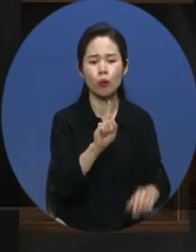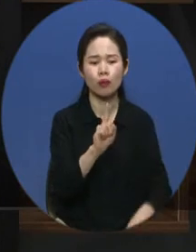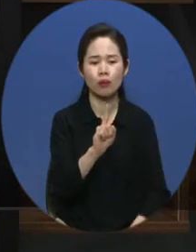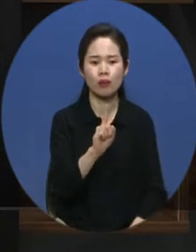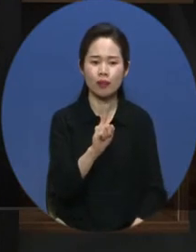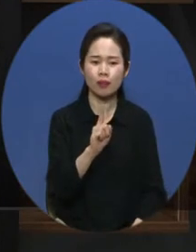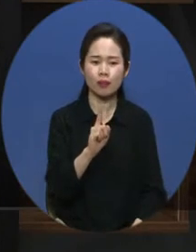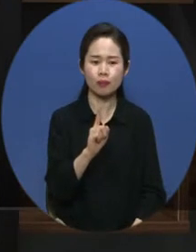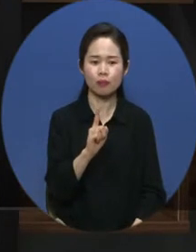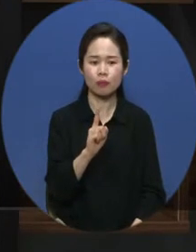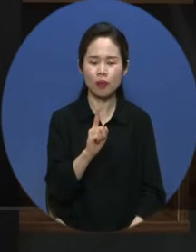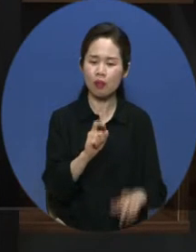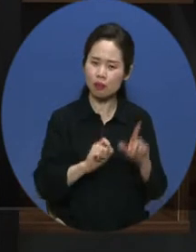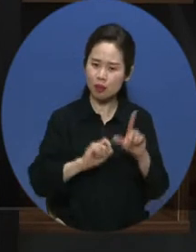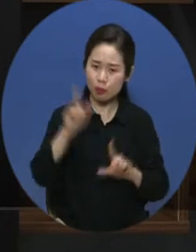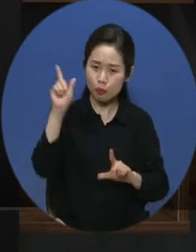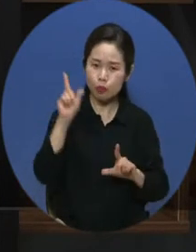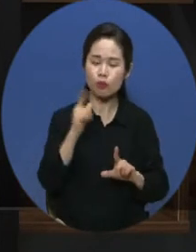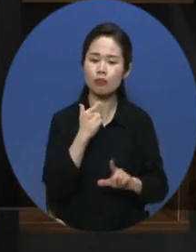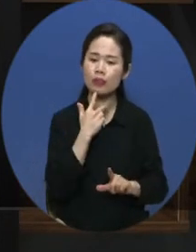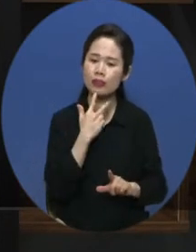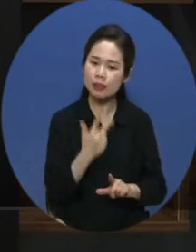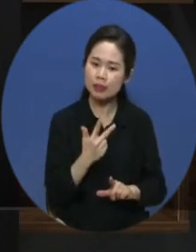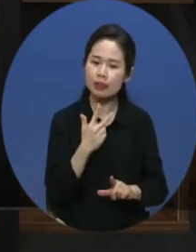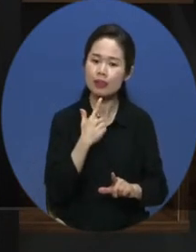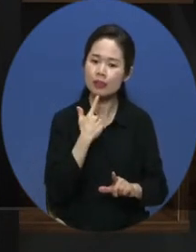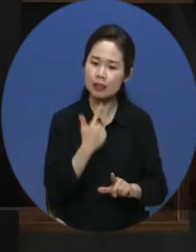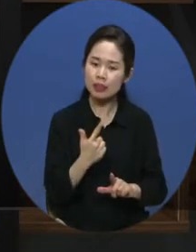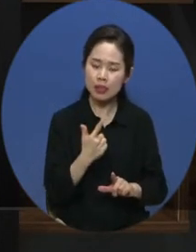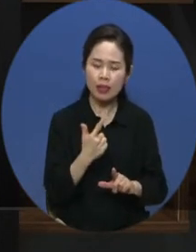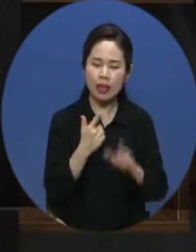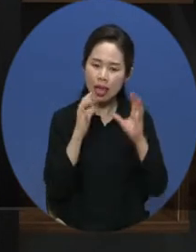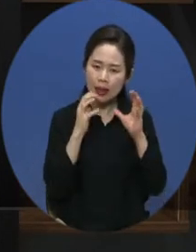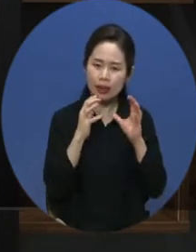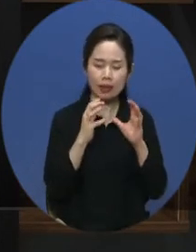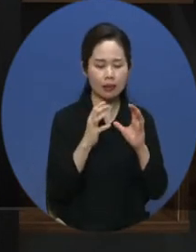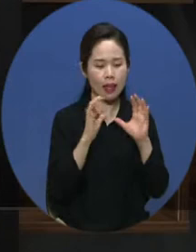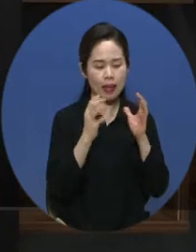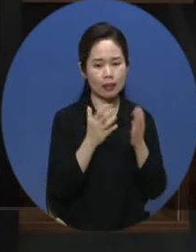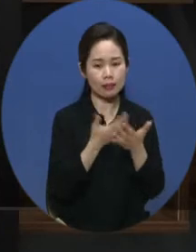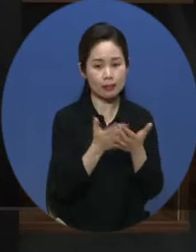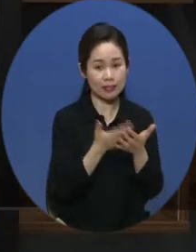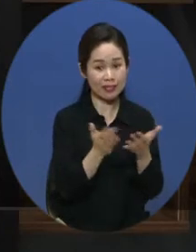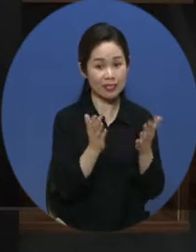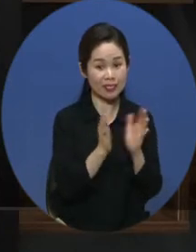아동 때 읽게 되는 아동용 동화책들을 많이 읽었고요. 대부분이